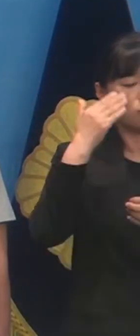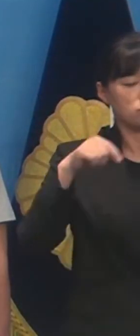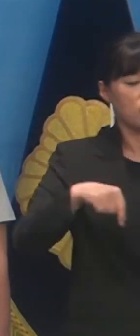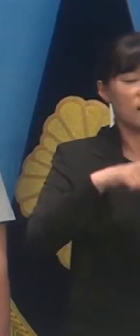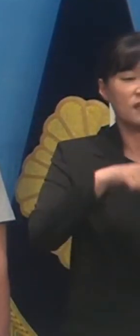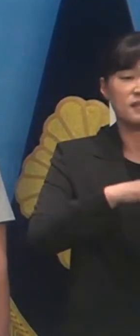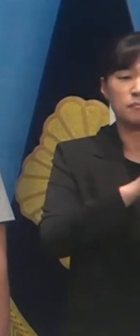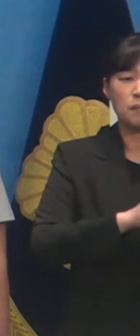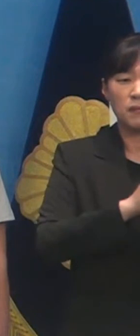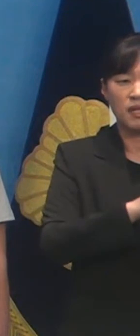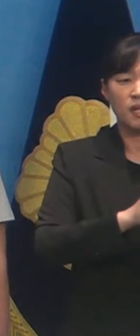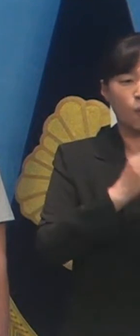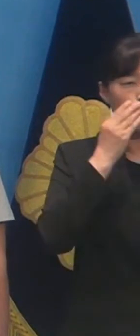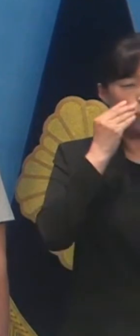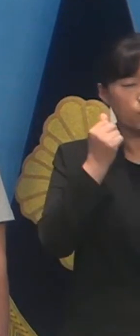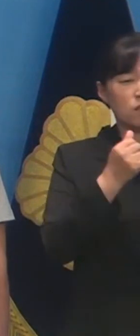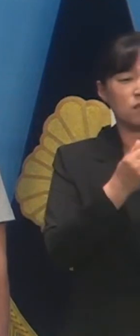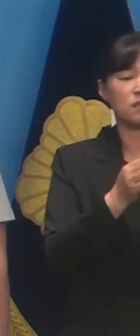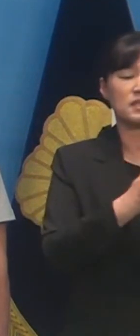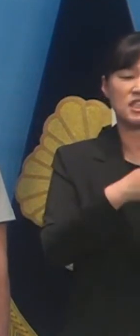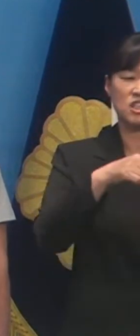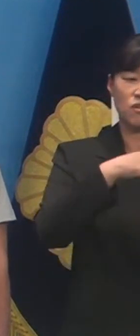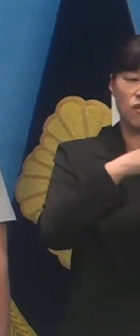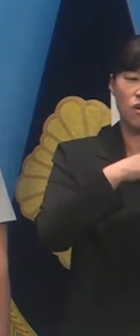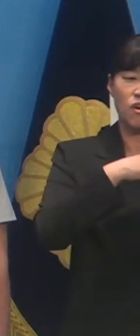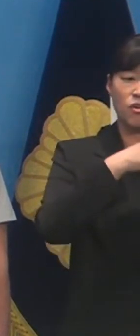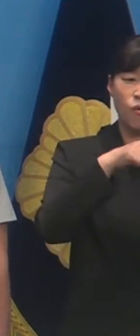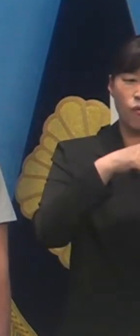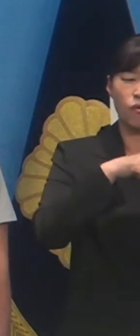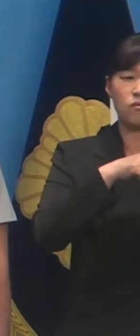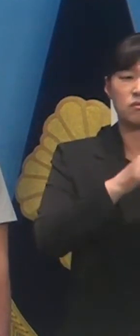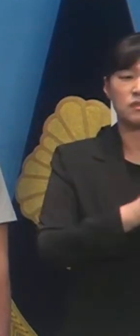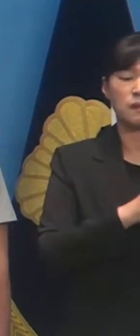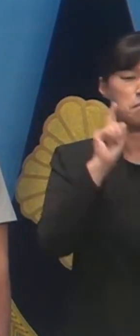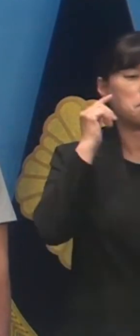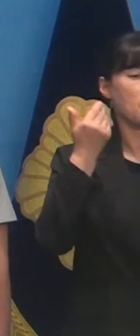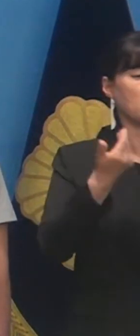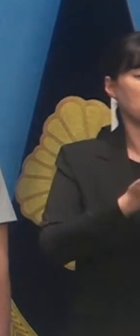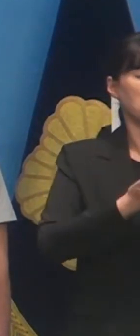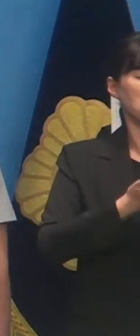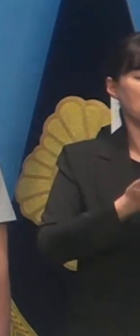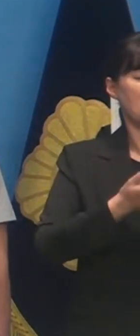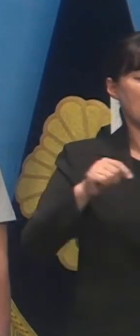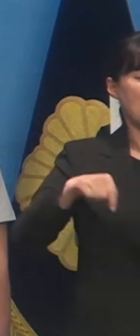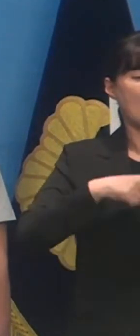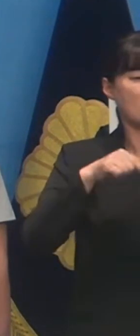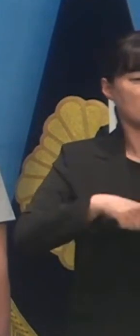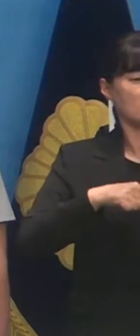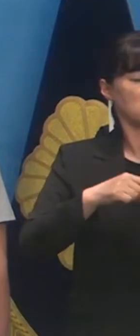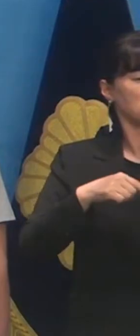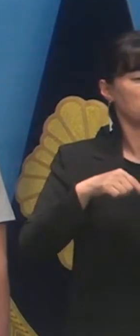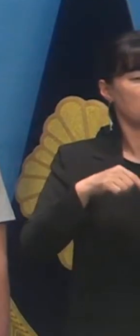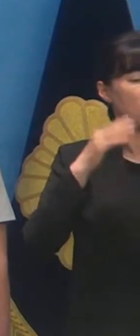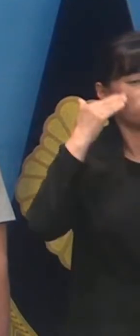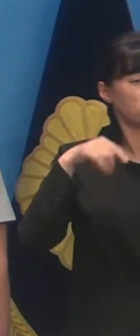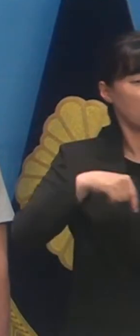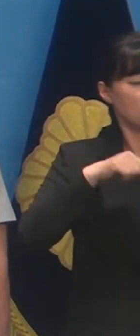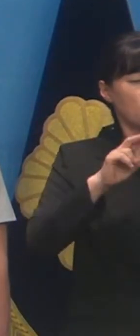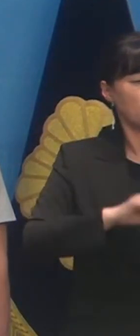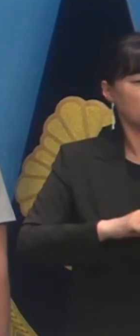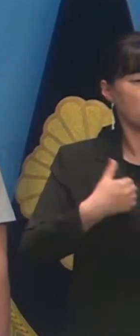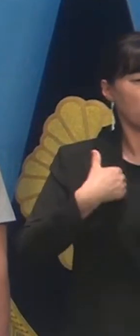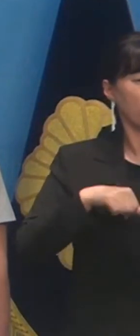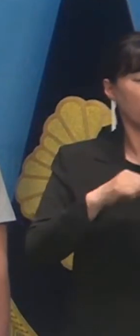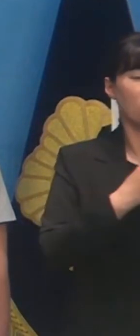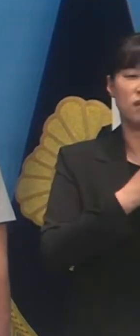될 어떤 그 경영 방향성을 정반대로 내수를 거의 포기하다시피 하겠다라는 선언 아닌가 이런